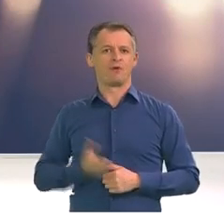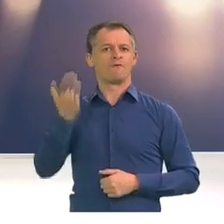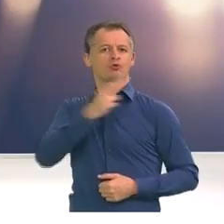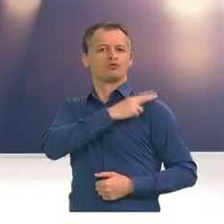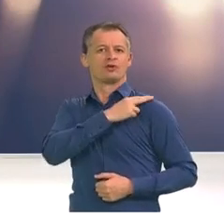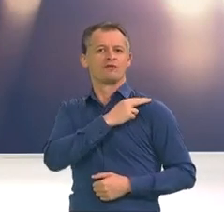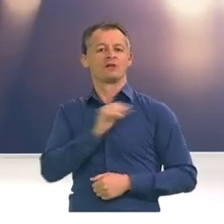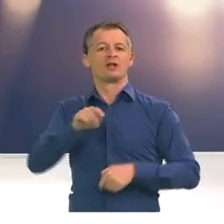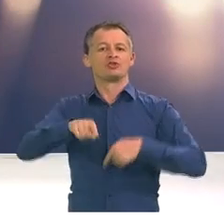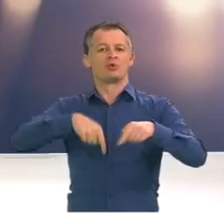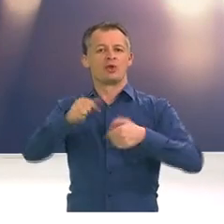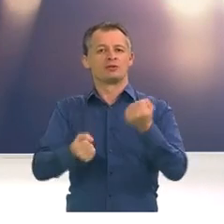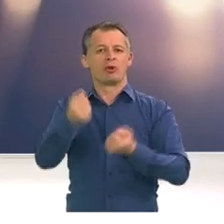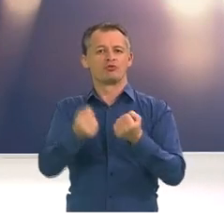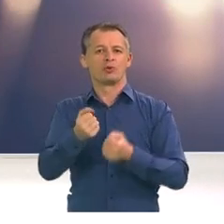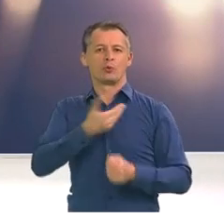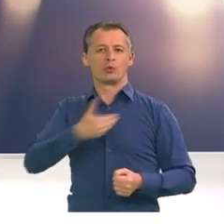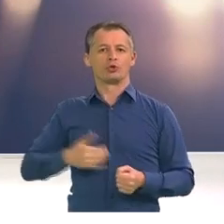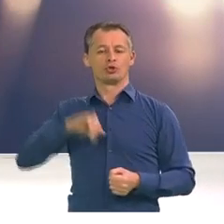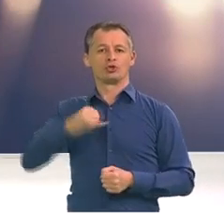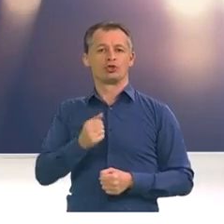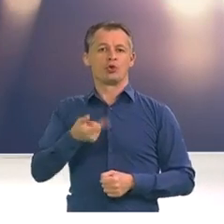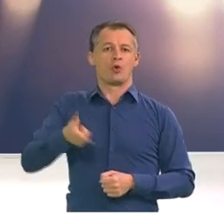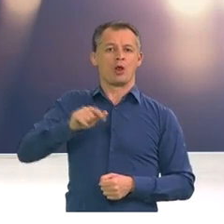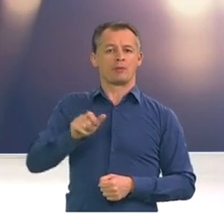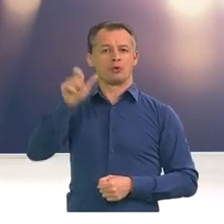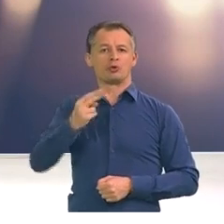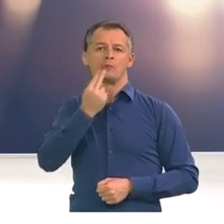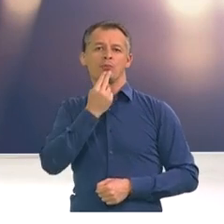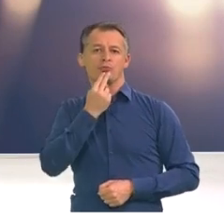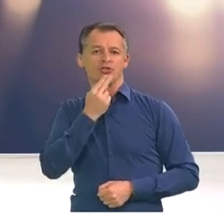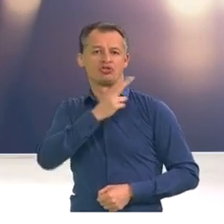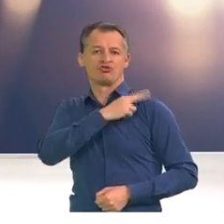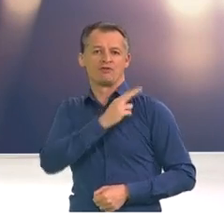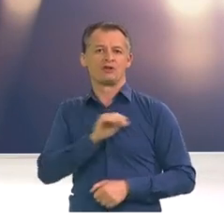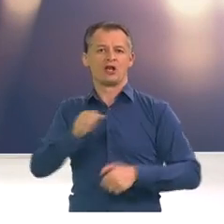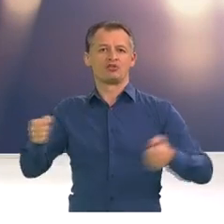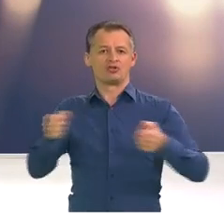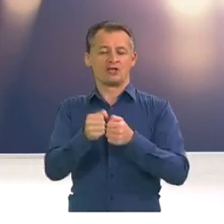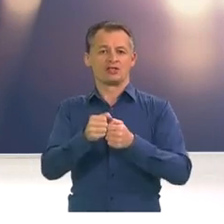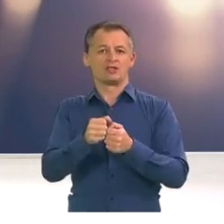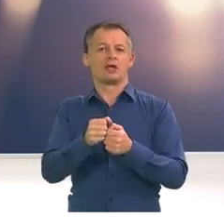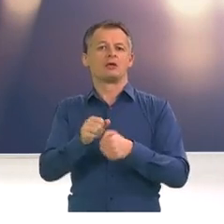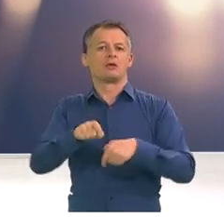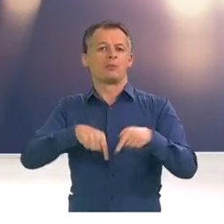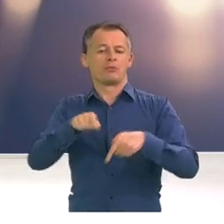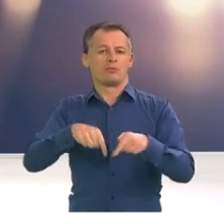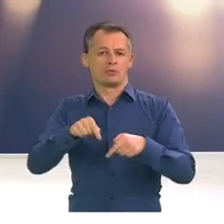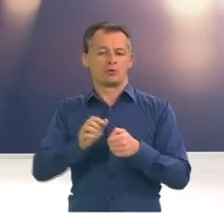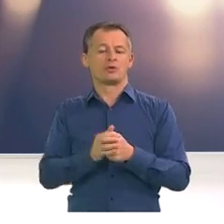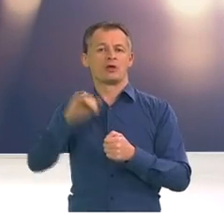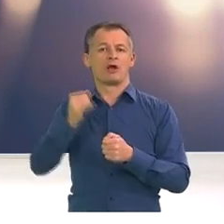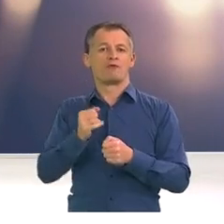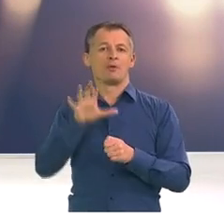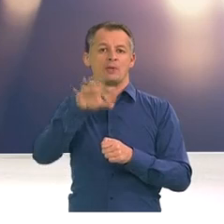Fostul șef al Brigăzii Rutiere București și un comisar șef de poliție, fost șef al Biroului de Accidente Rutiere cu Victime, au fost reținuți de procurorii